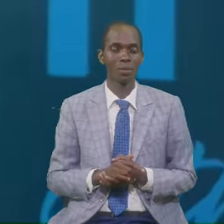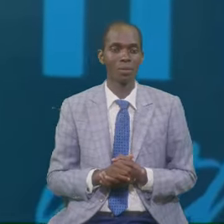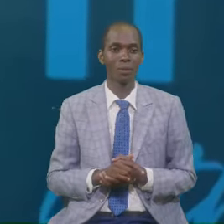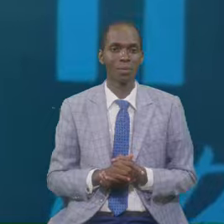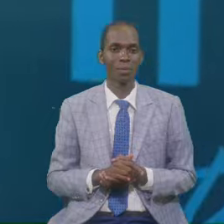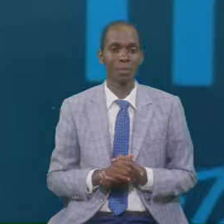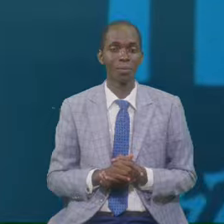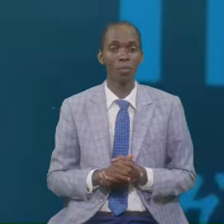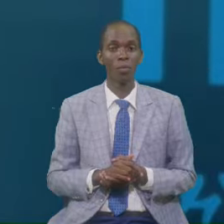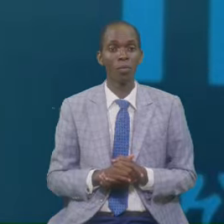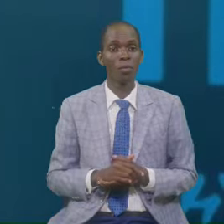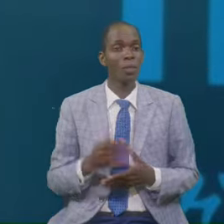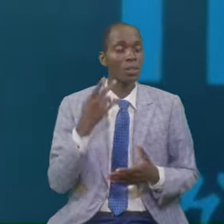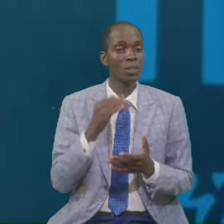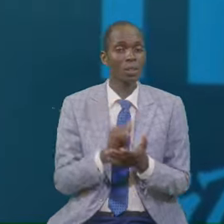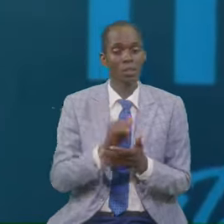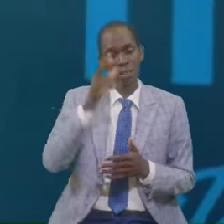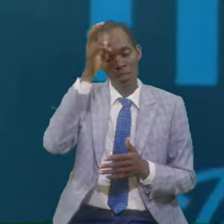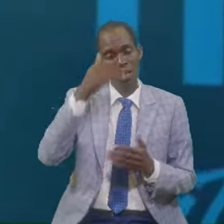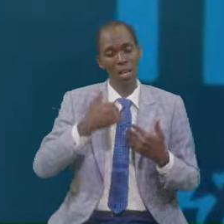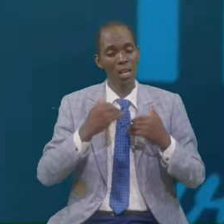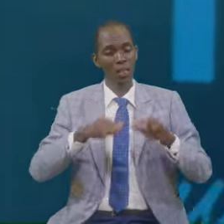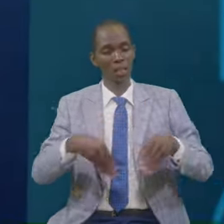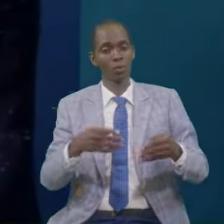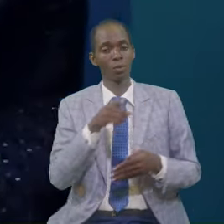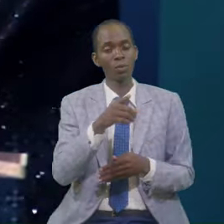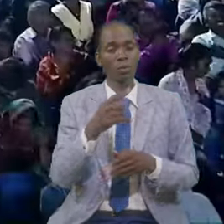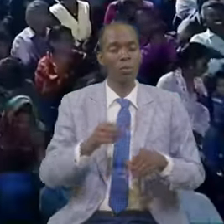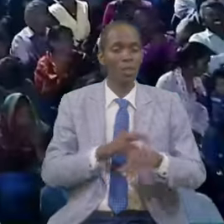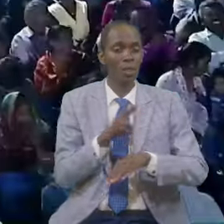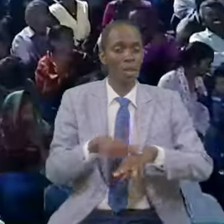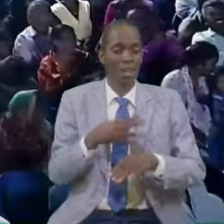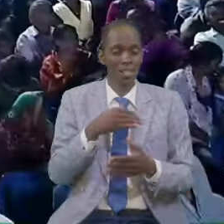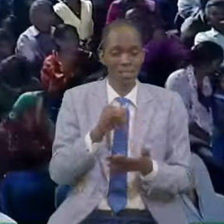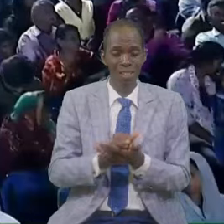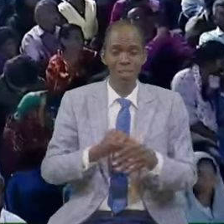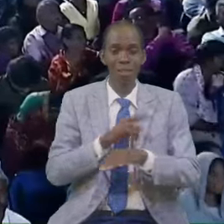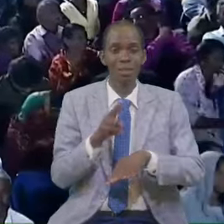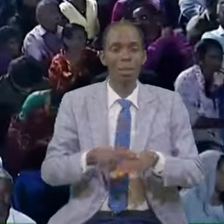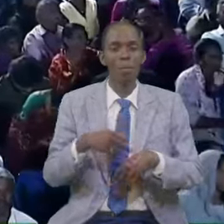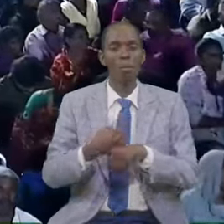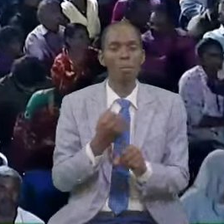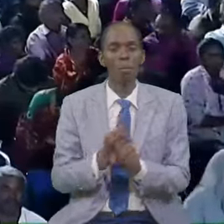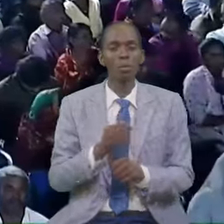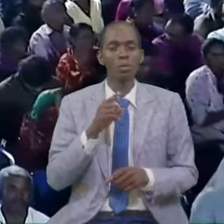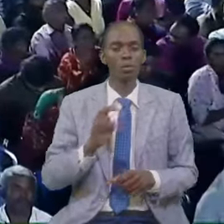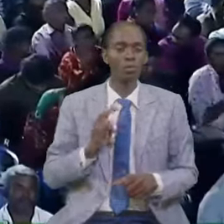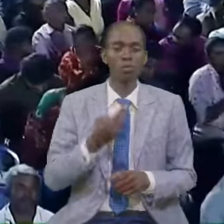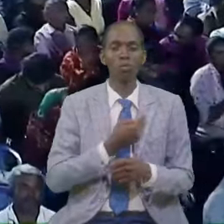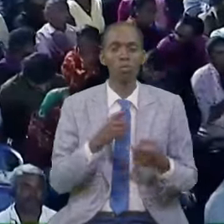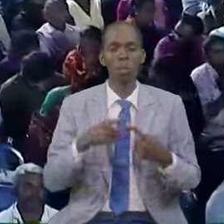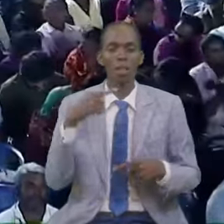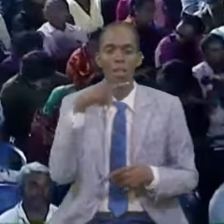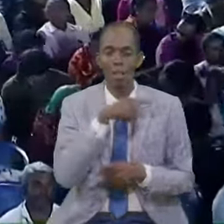given us his nature. ఎందుకంటే మన స్వభావాన్ని విడిచిపెట్టేసాం. That nature makes us lie every time, deceive